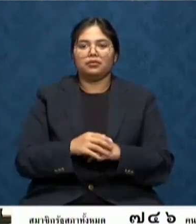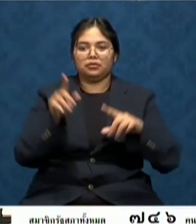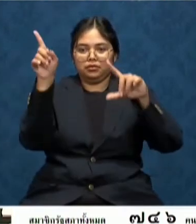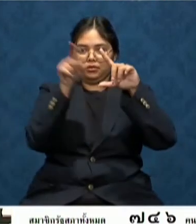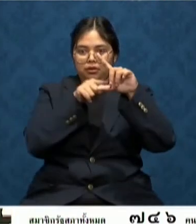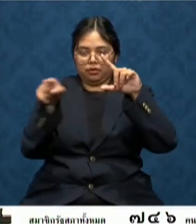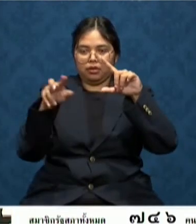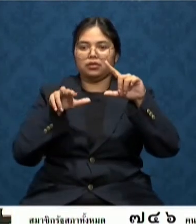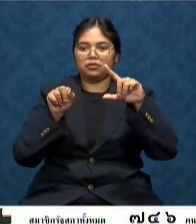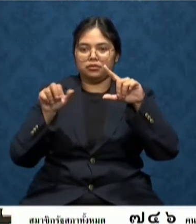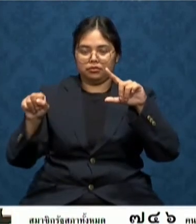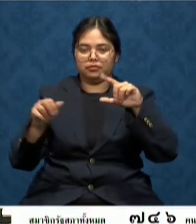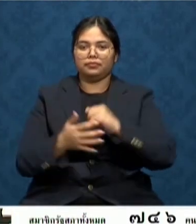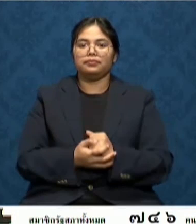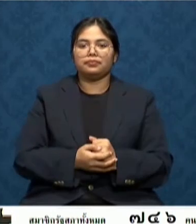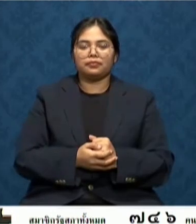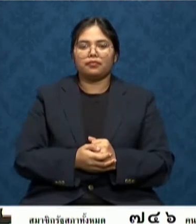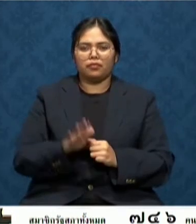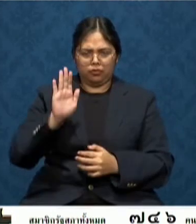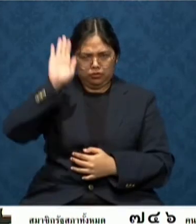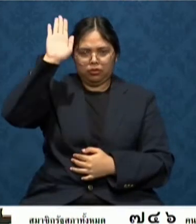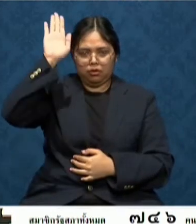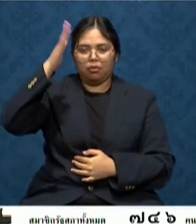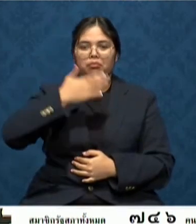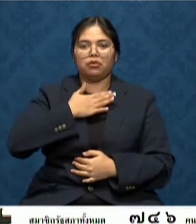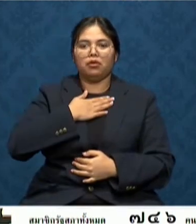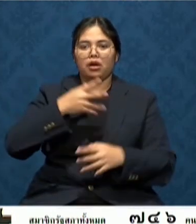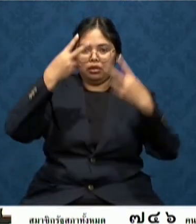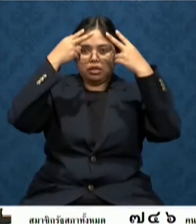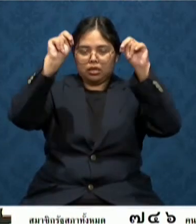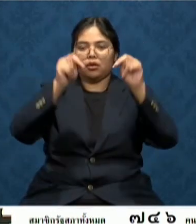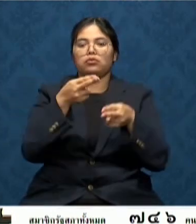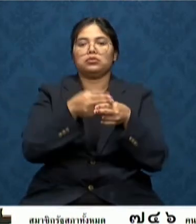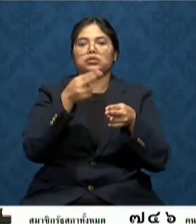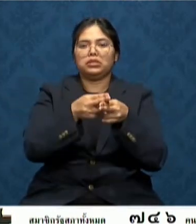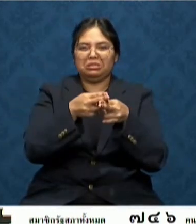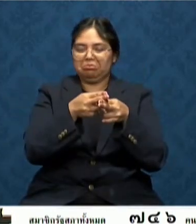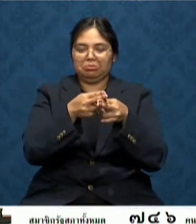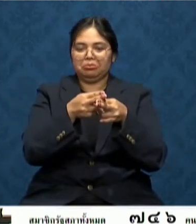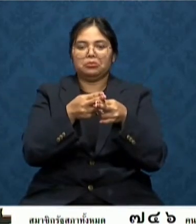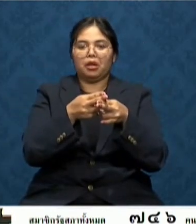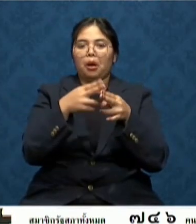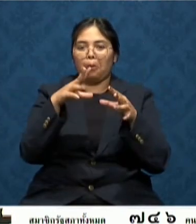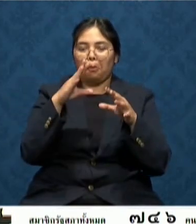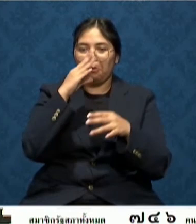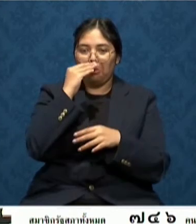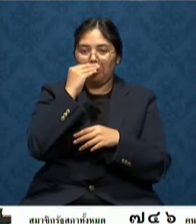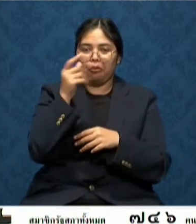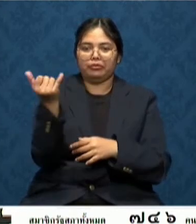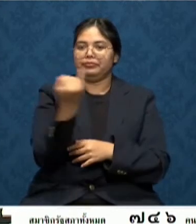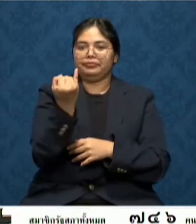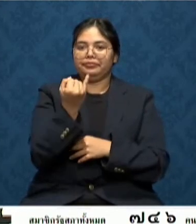่ เรีนทปัฐาน จะ ๆบปuestทจ นั้จากวท่นายกใช้ขอคามเสจ 43ด้ควขรบนะครับ